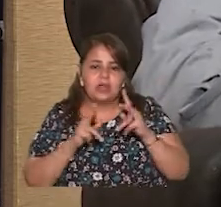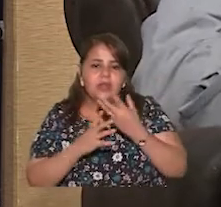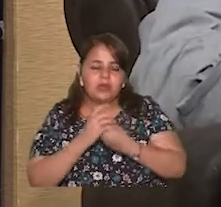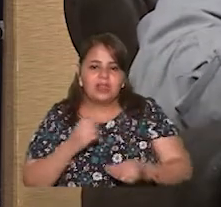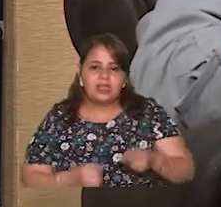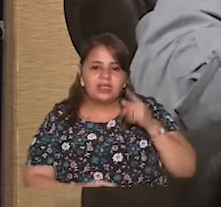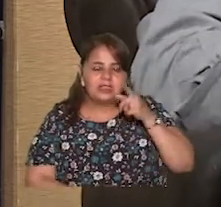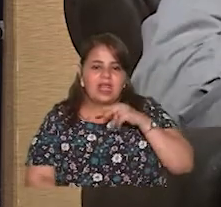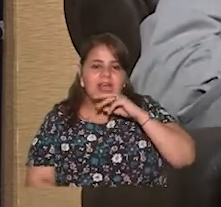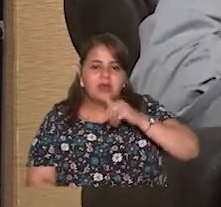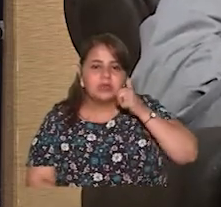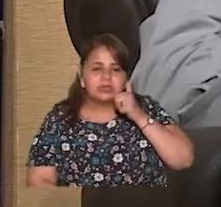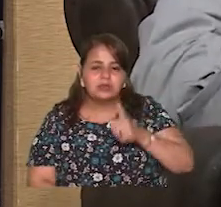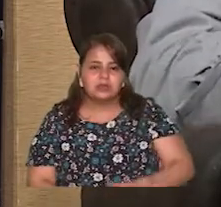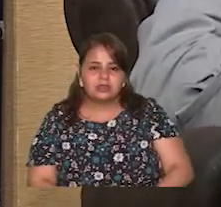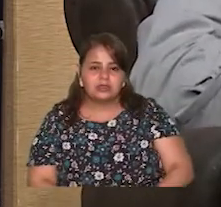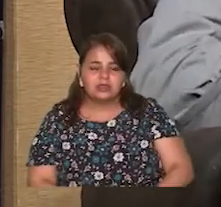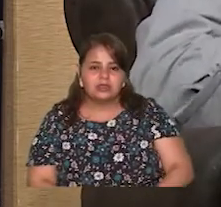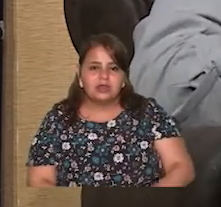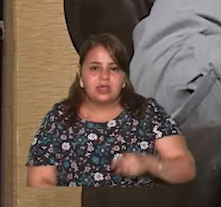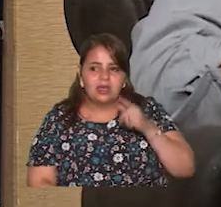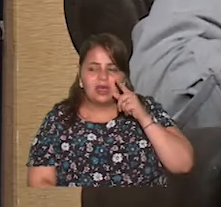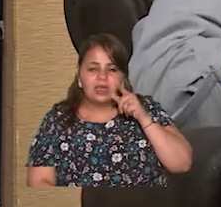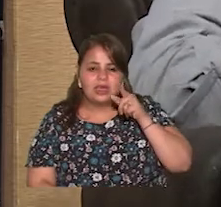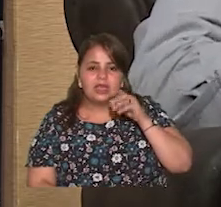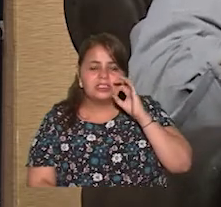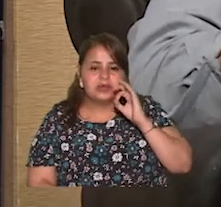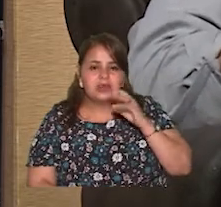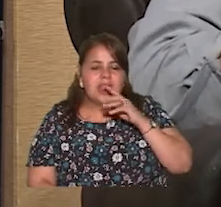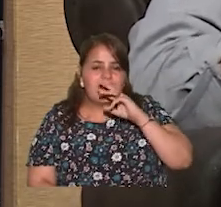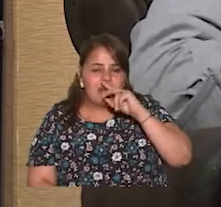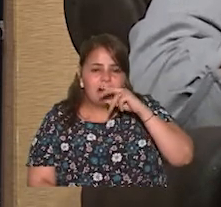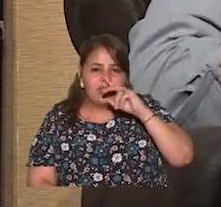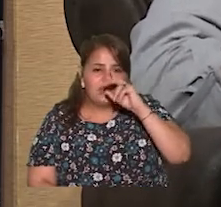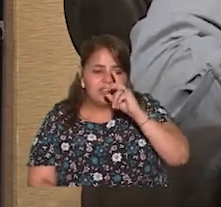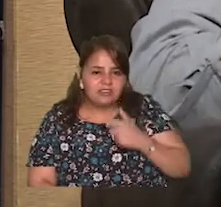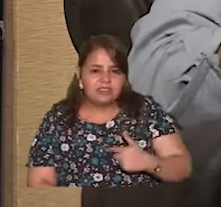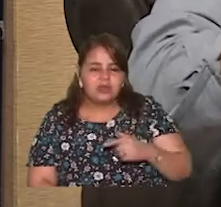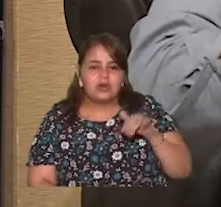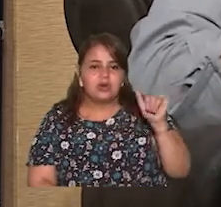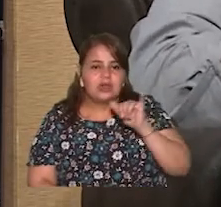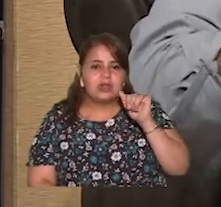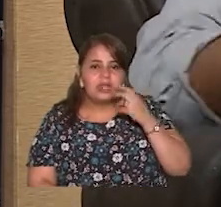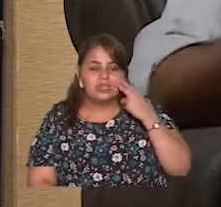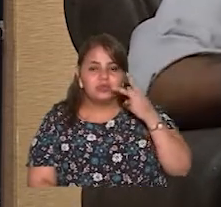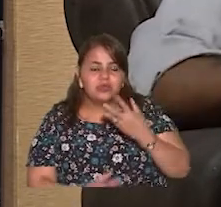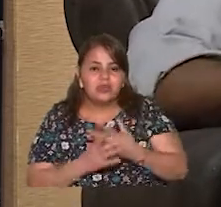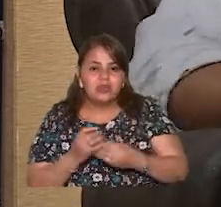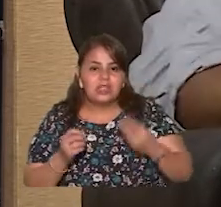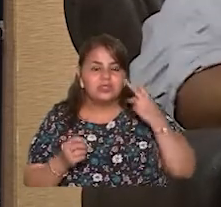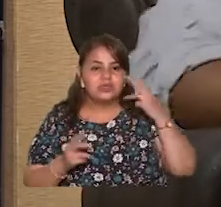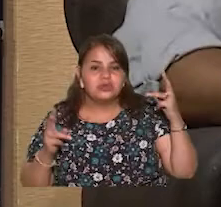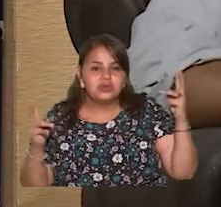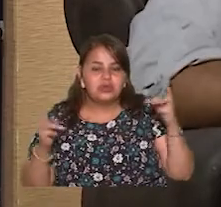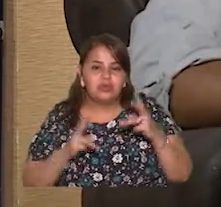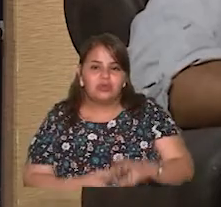هغلط وهبقى مشدود، بس لازم اعبر عن نفسي، ولازم لما اغلط لازم العيال تشوف. ما بتتعلمش،